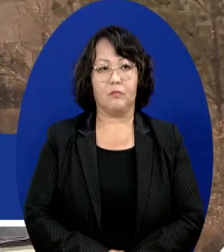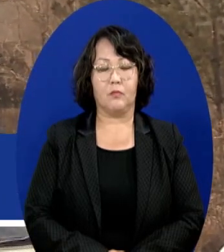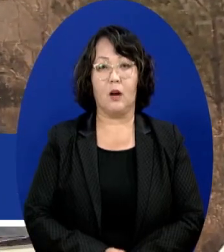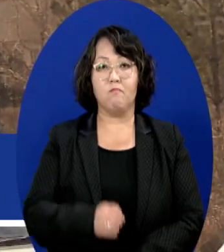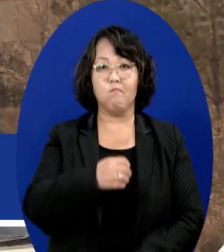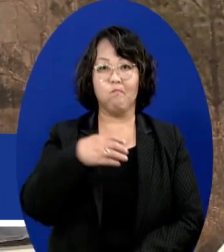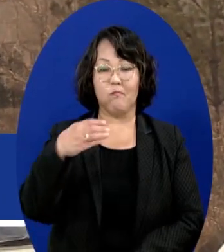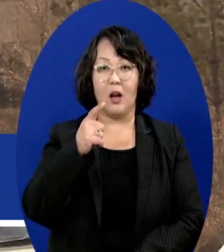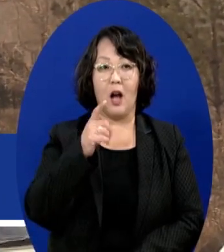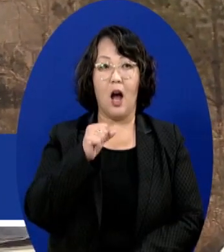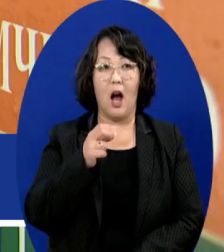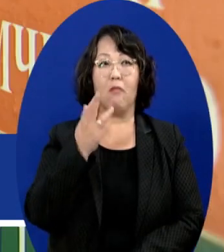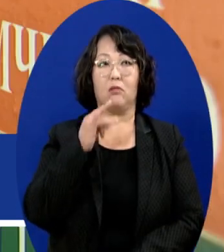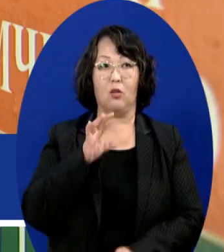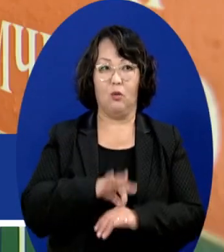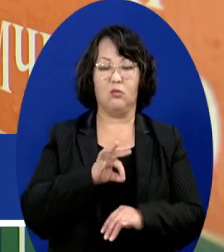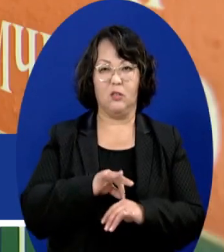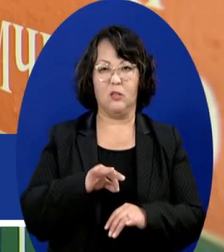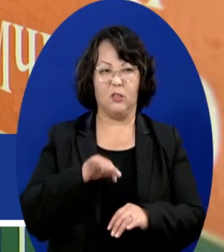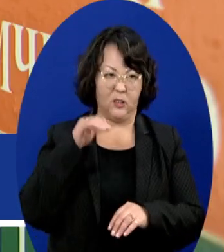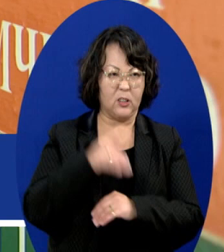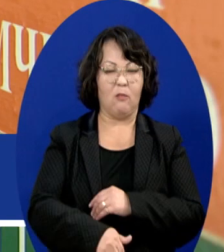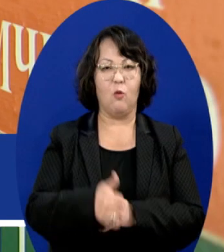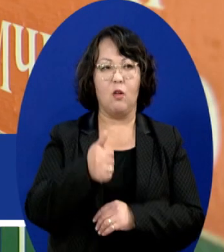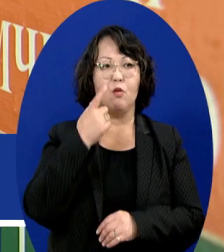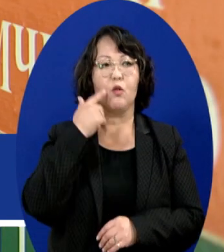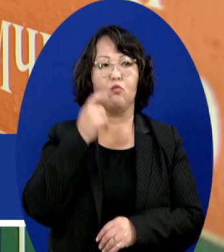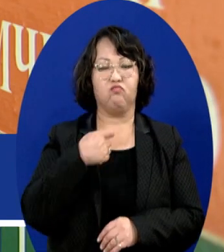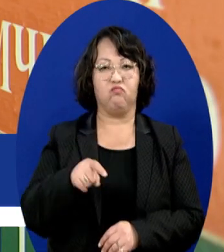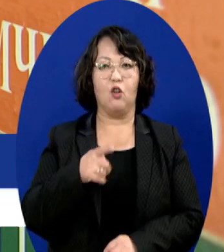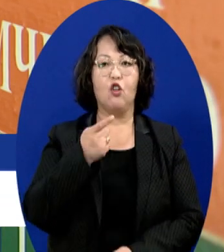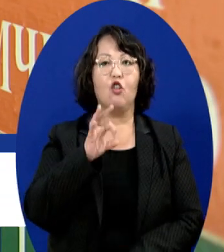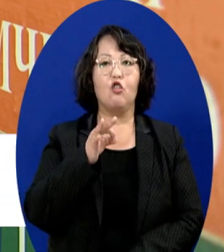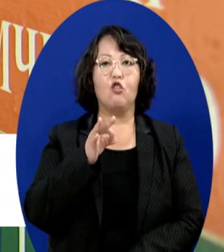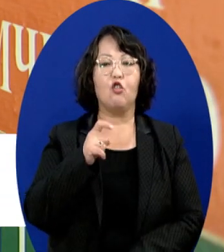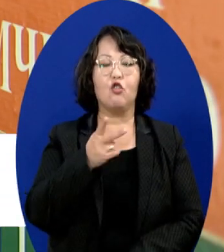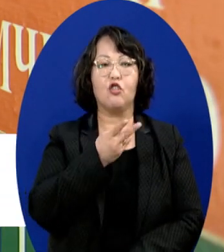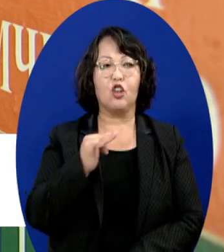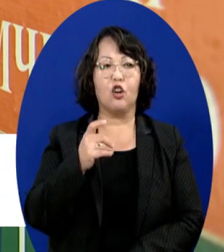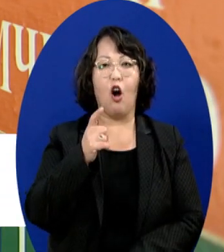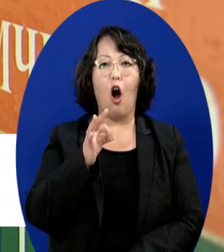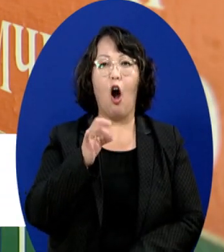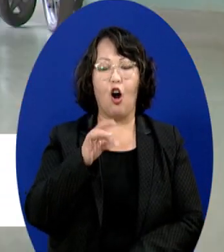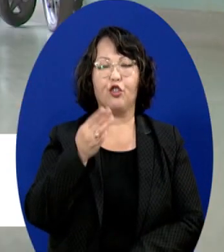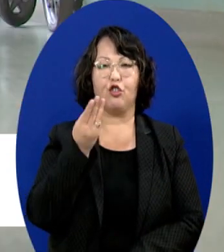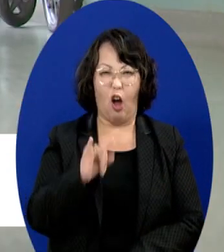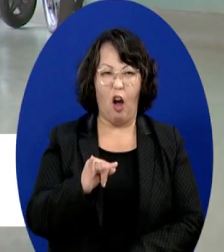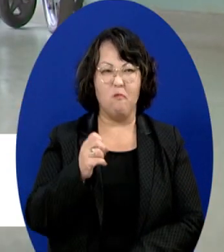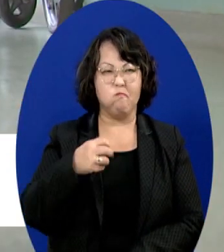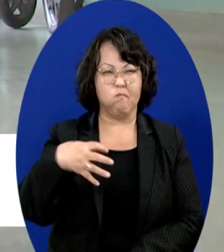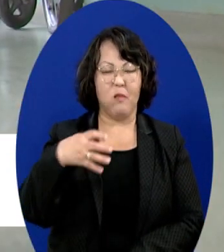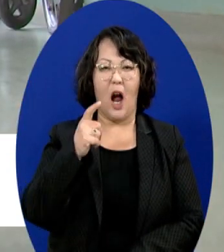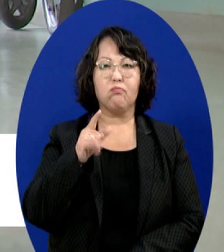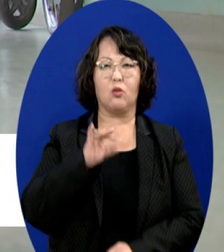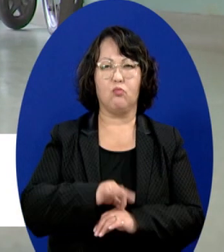Хор тавдраа ялан дийлж чадсан эмэгтэйчүүдийн төлөөлөлтөд бид уулзлаа. Тэр хөхний хор тавдартай гэдгээ яг жилийн өмнө мэдсэн байна. Тогооч мэрэгчлээ учраас